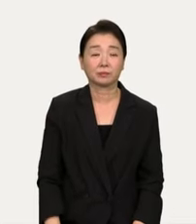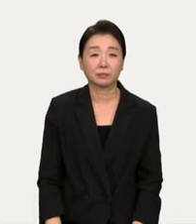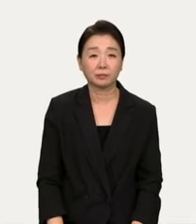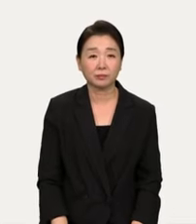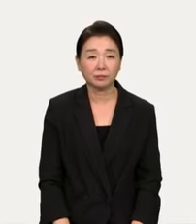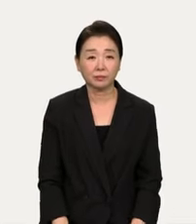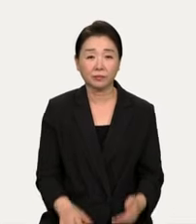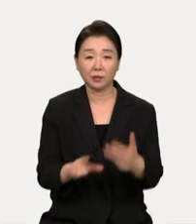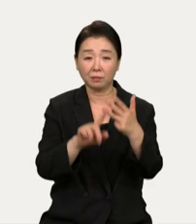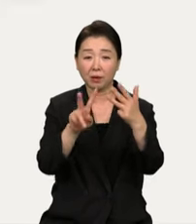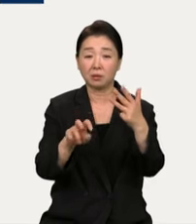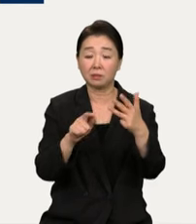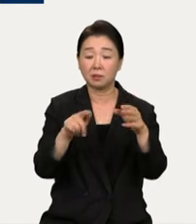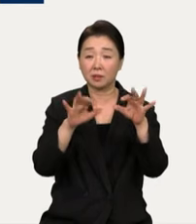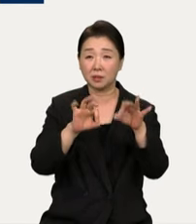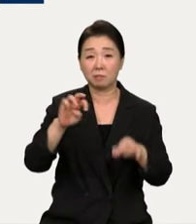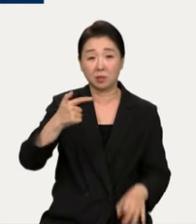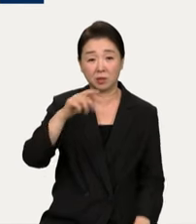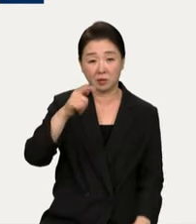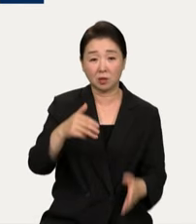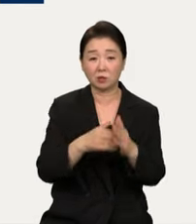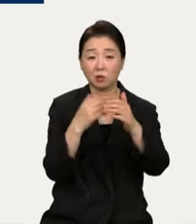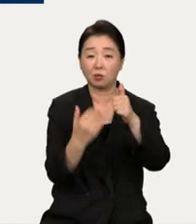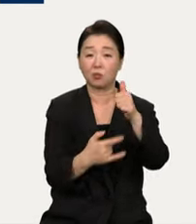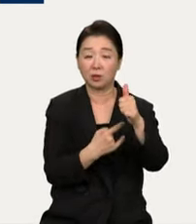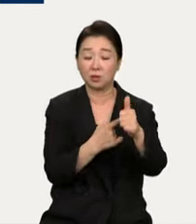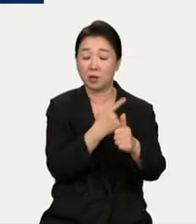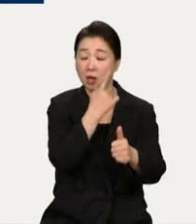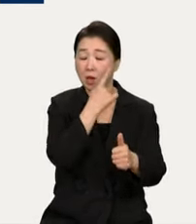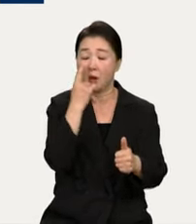김민석 최고의원이 근거 있는